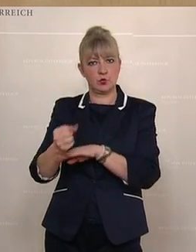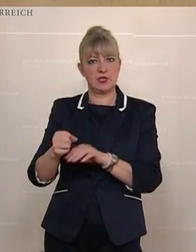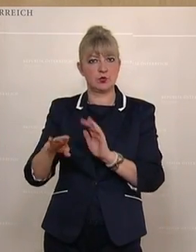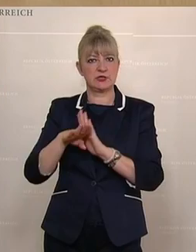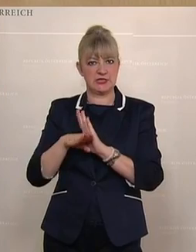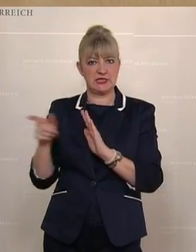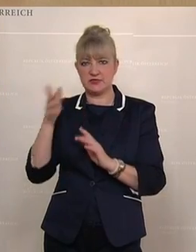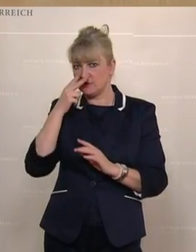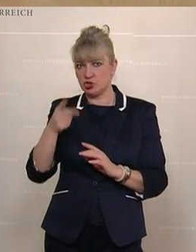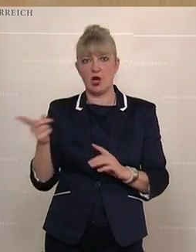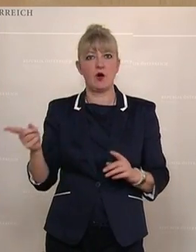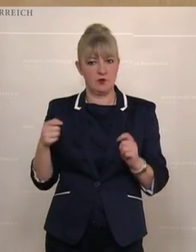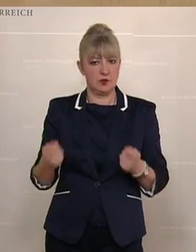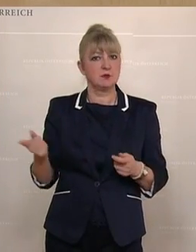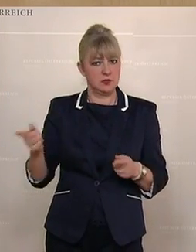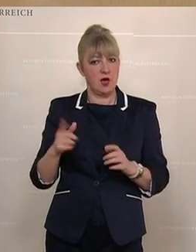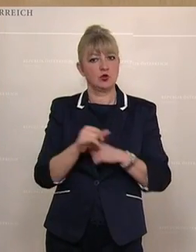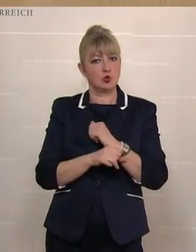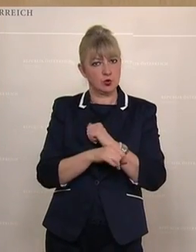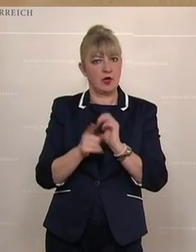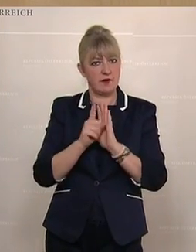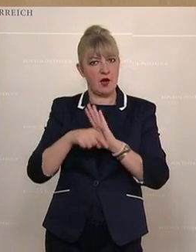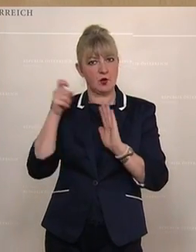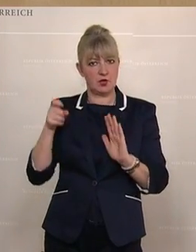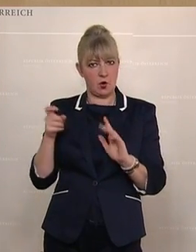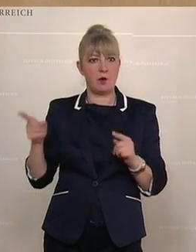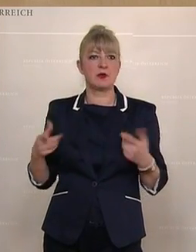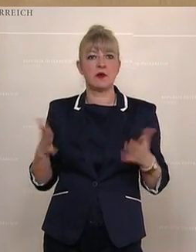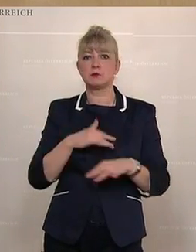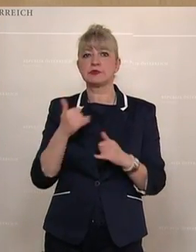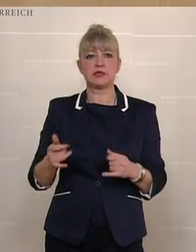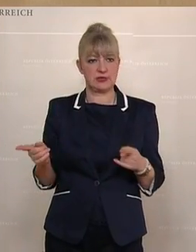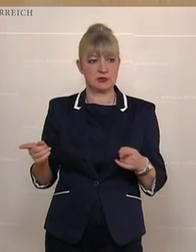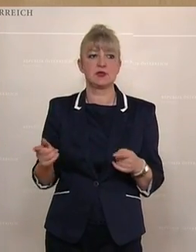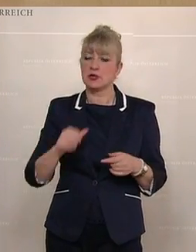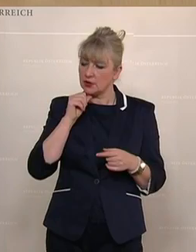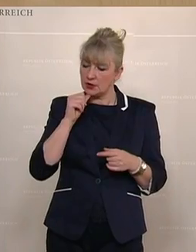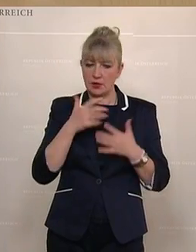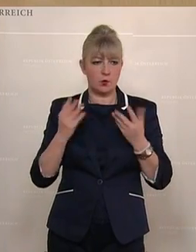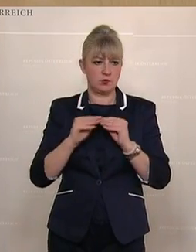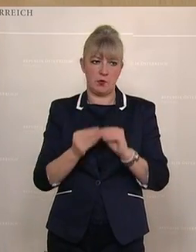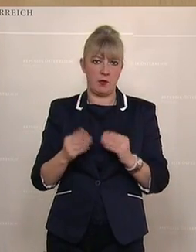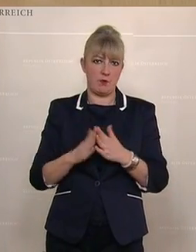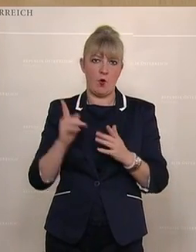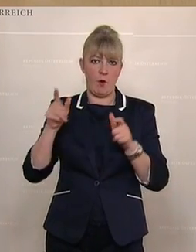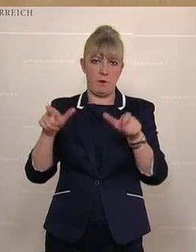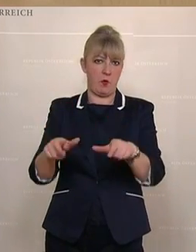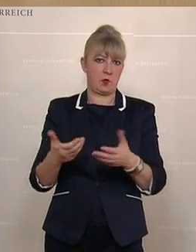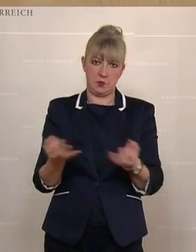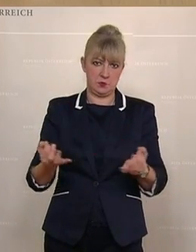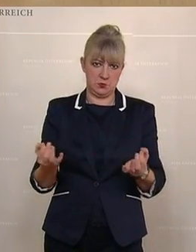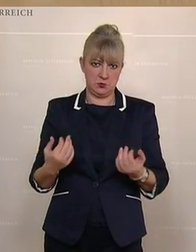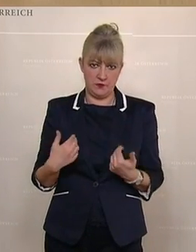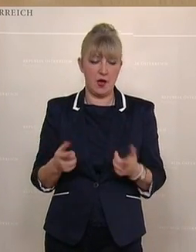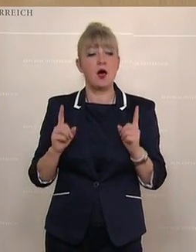Netzwerkdurchsetzungsgesetz hingeschaut wird. Da gab es eine Studie, wo herausgekommen ist, dass bisher keine großen Probleme mit Overblocking gesehen worden